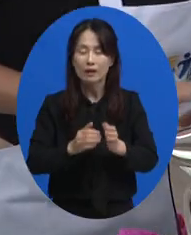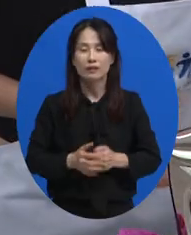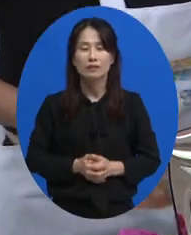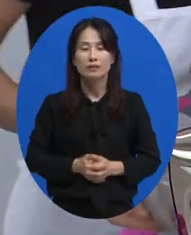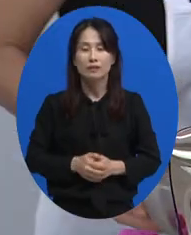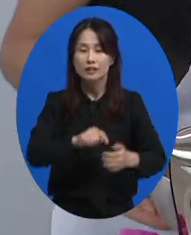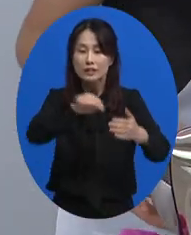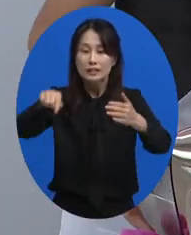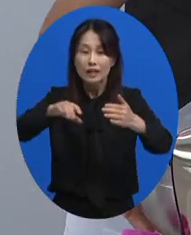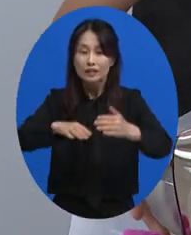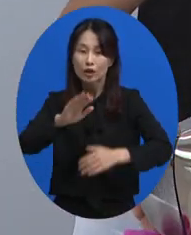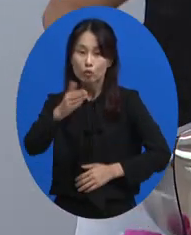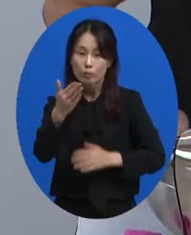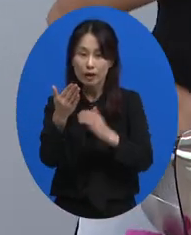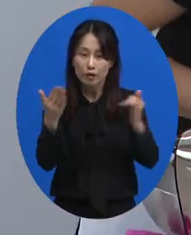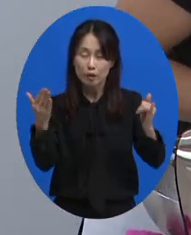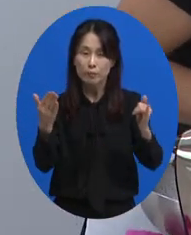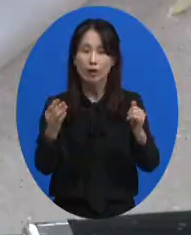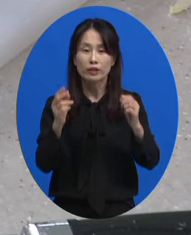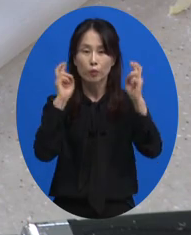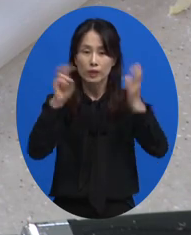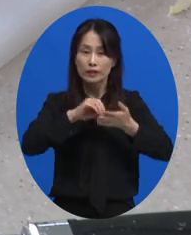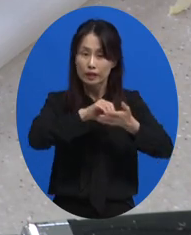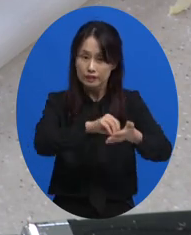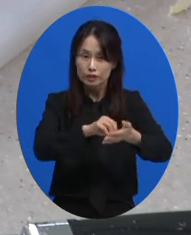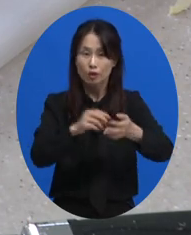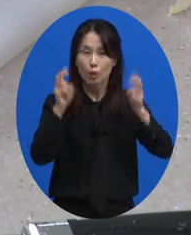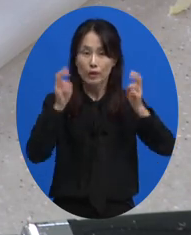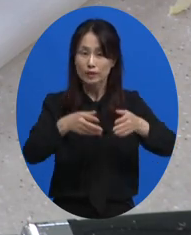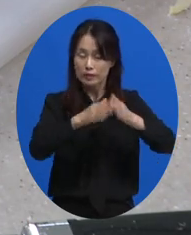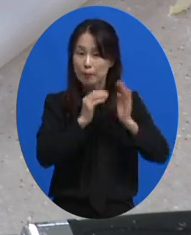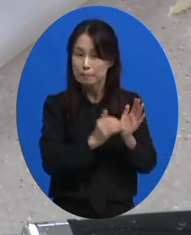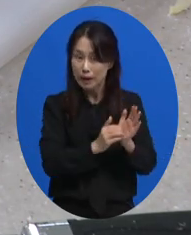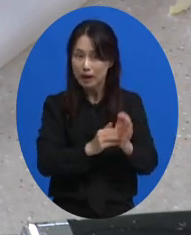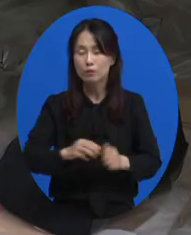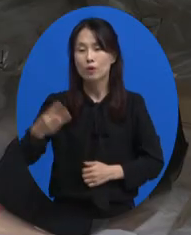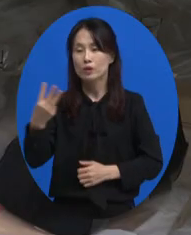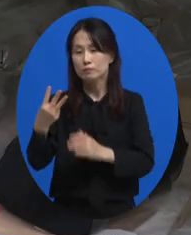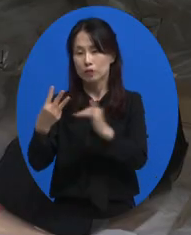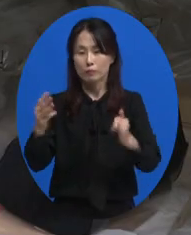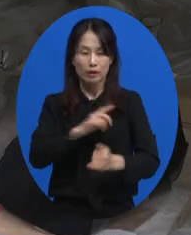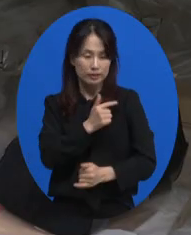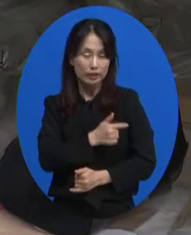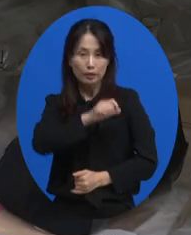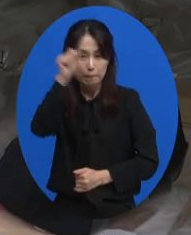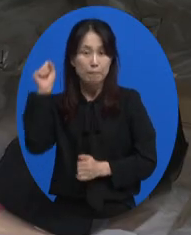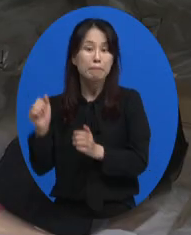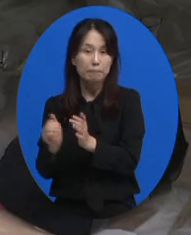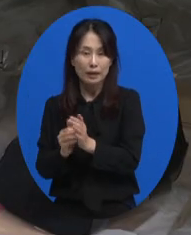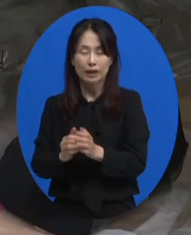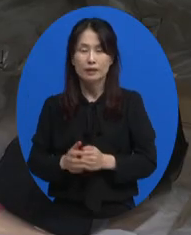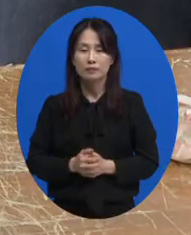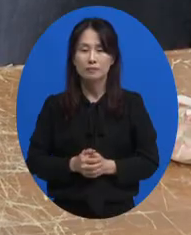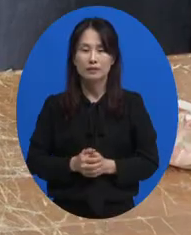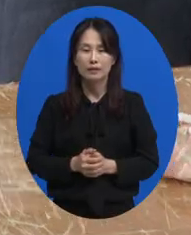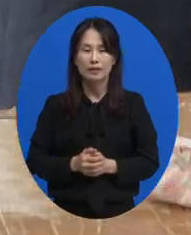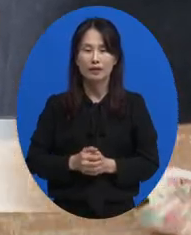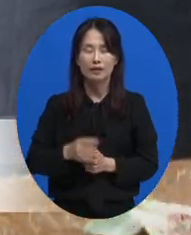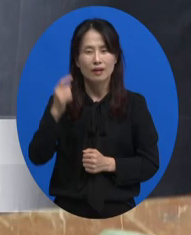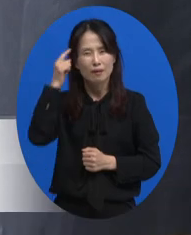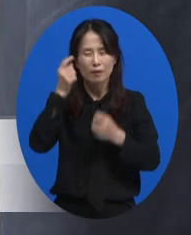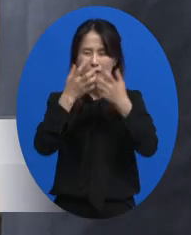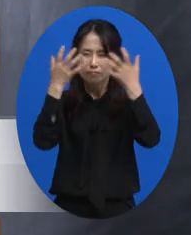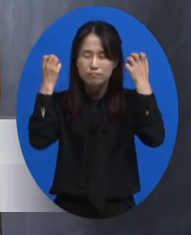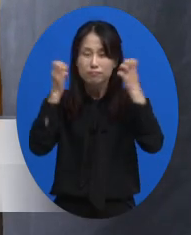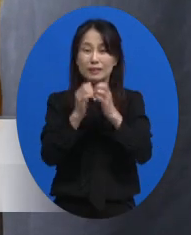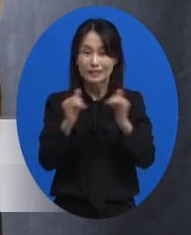6,191명이 졸업했습니다. 이 중 900여 명이 실제 취업 또는 창업을, 3,000여 명은 자격증을 취득했습니다.